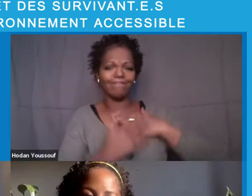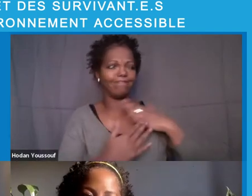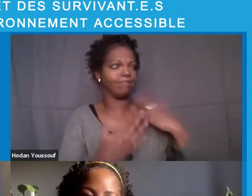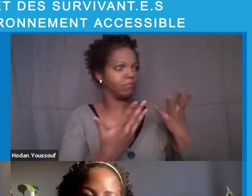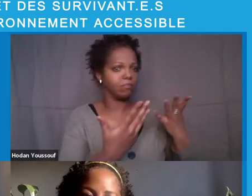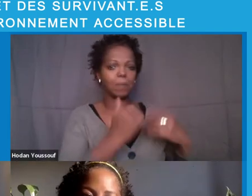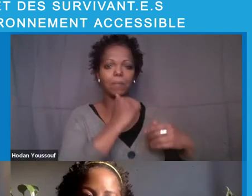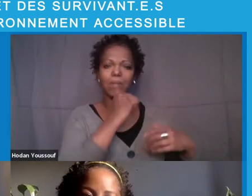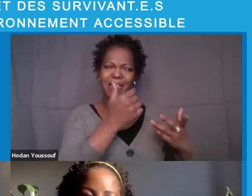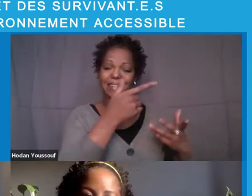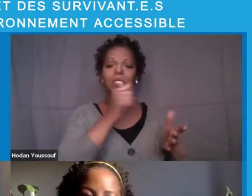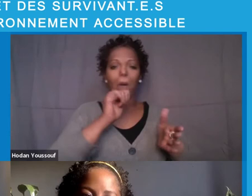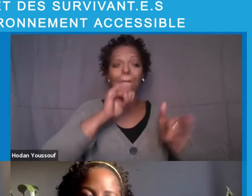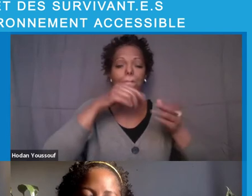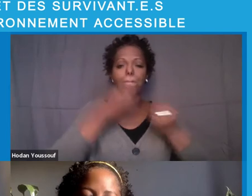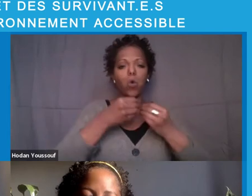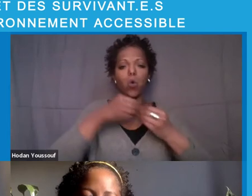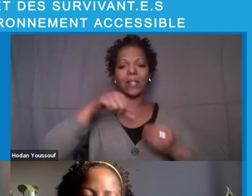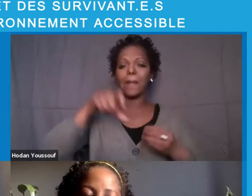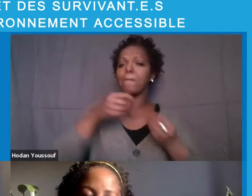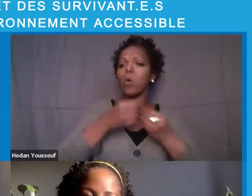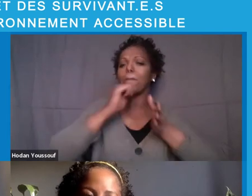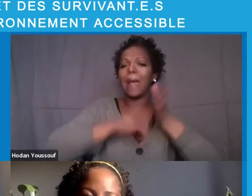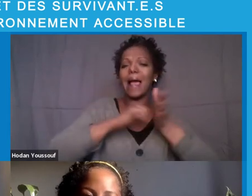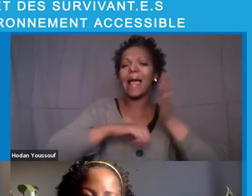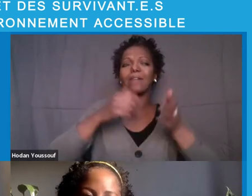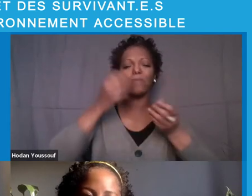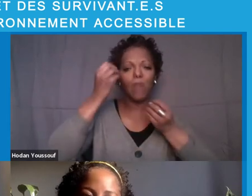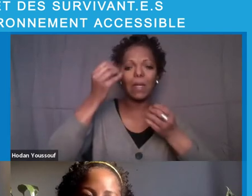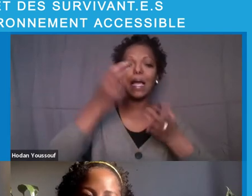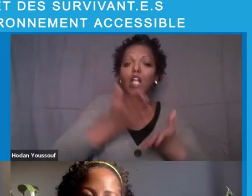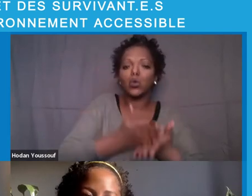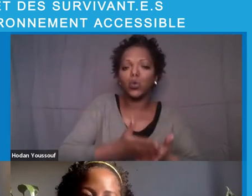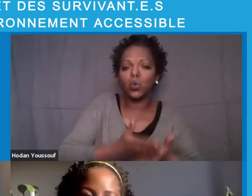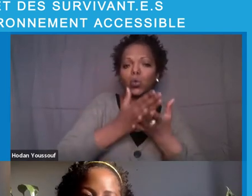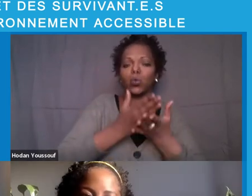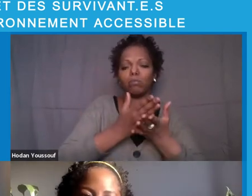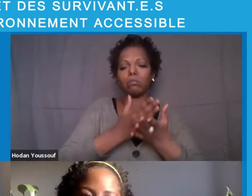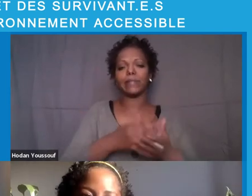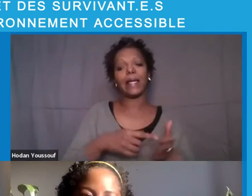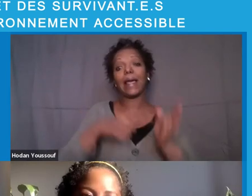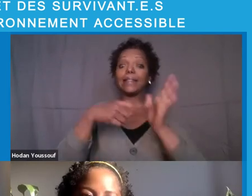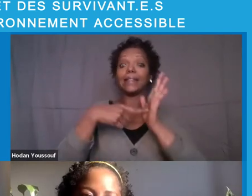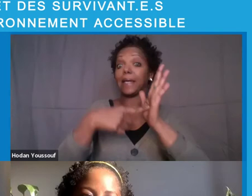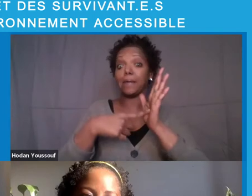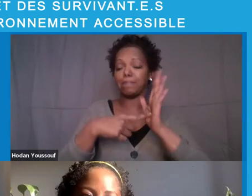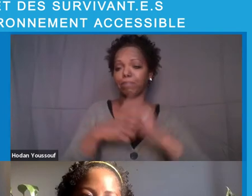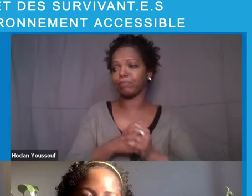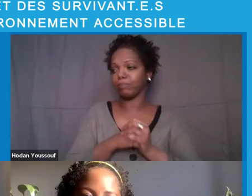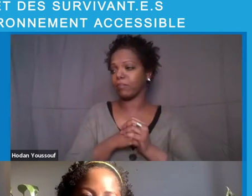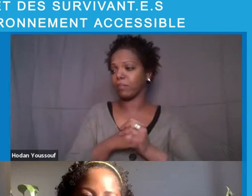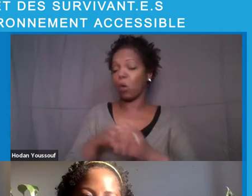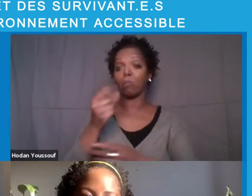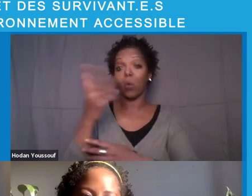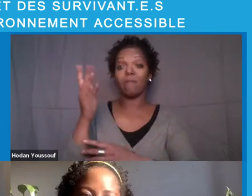qu'ils sont assermentés et tout ça, comme étant des personnes demeurant au Québec. Mais je pense que les